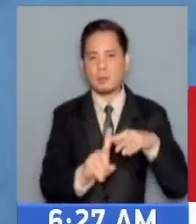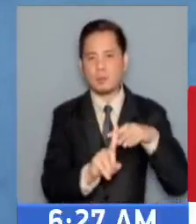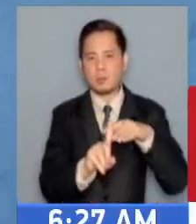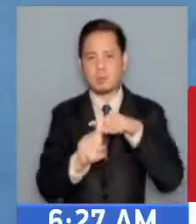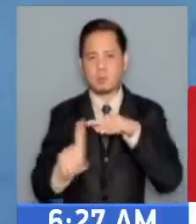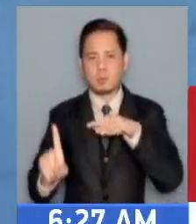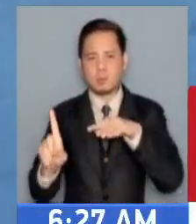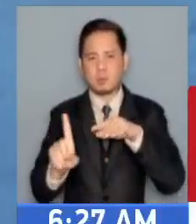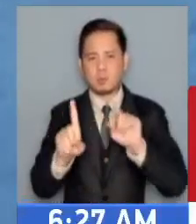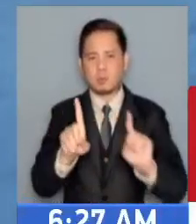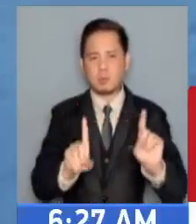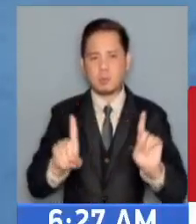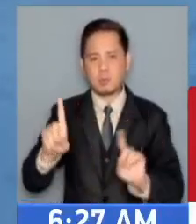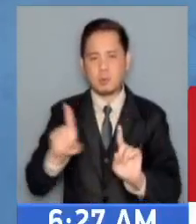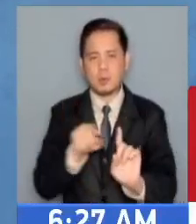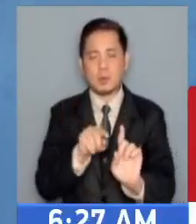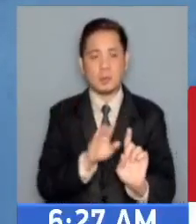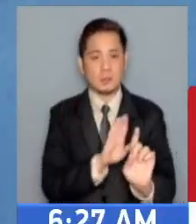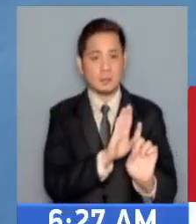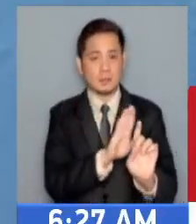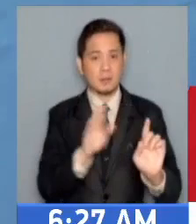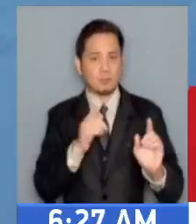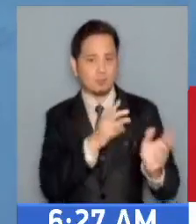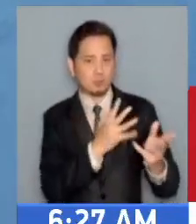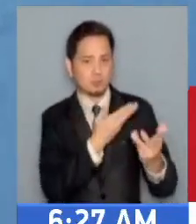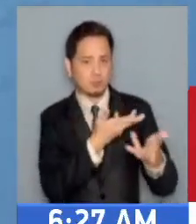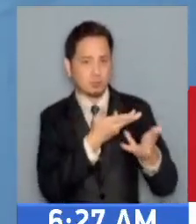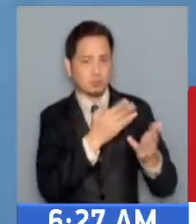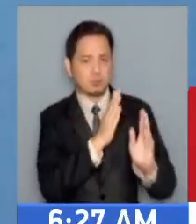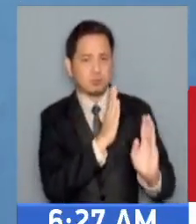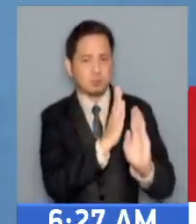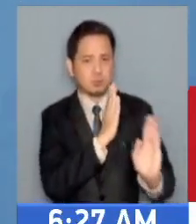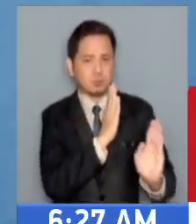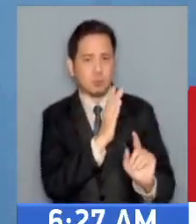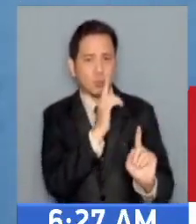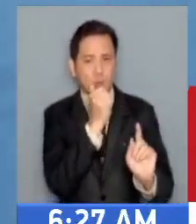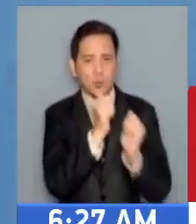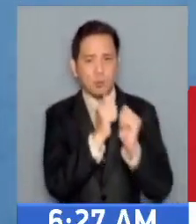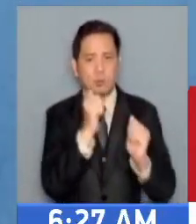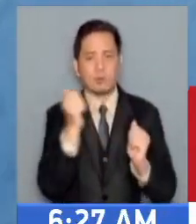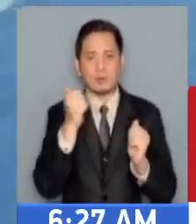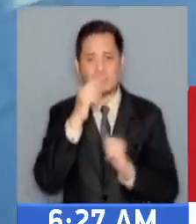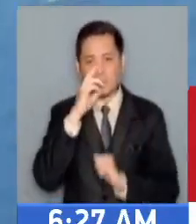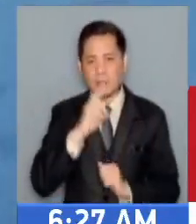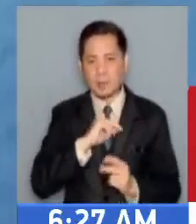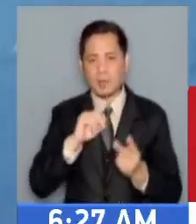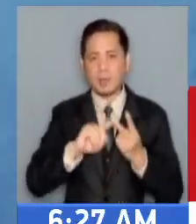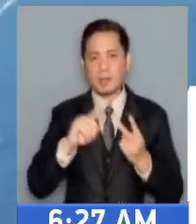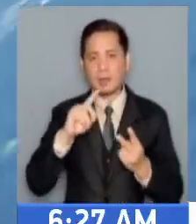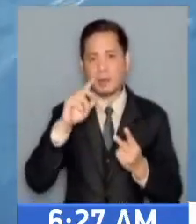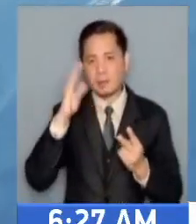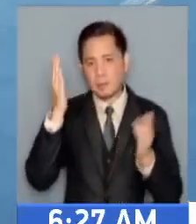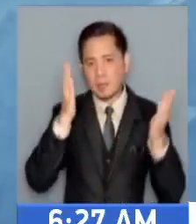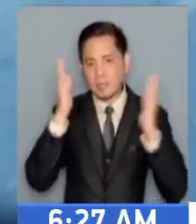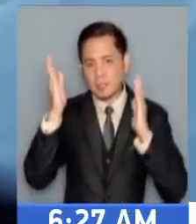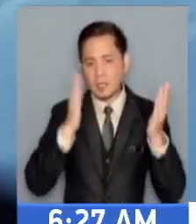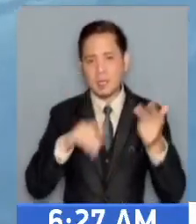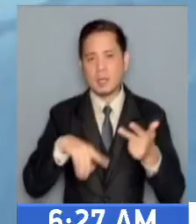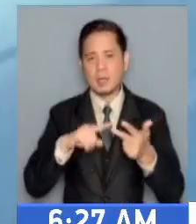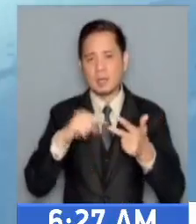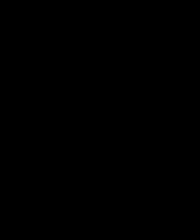na rin daw magkaroon ng kasunduan ng Vietnam, Malaysia at Pilipinas tungkol sa mga pinag-aagawang teritoryo sa Spratlys.